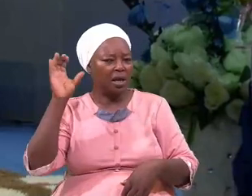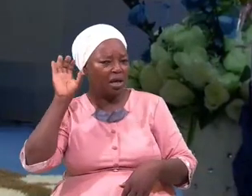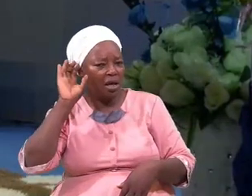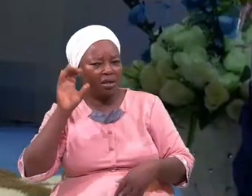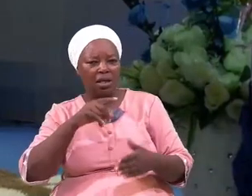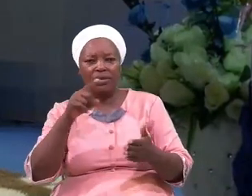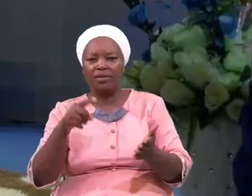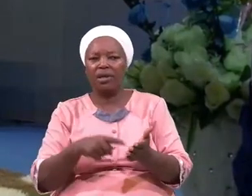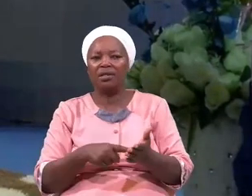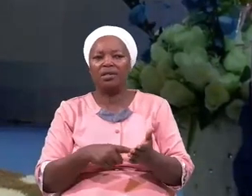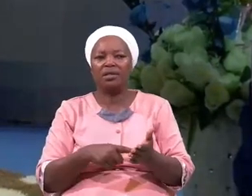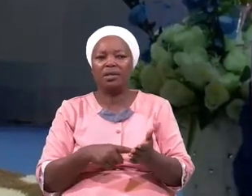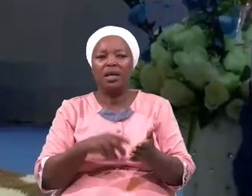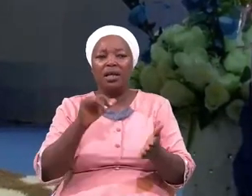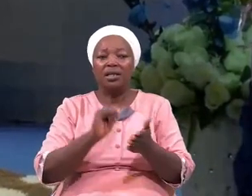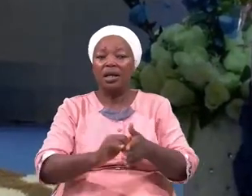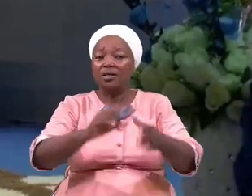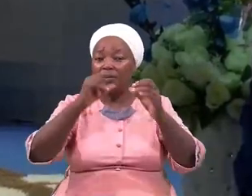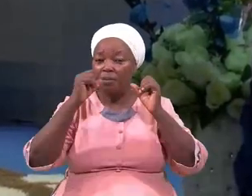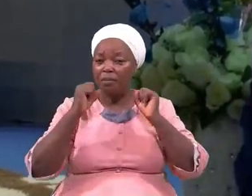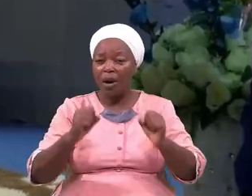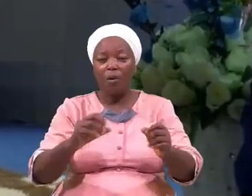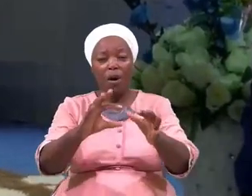Deux fois j'ai entendu ceci.